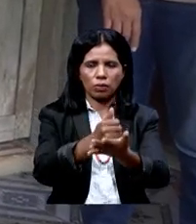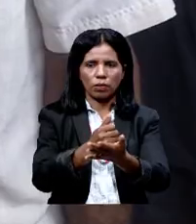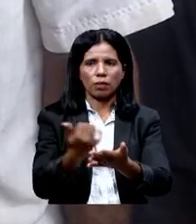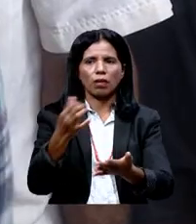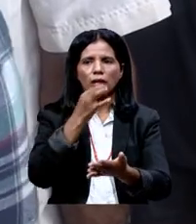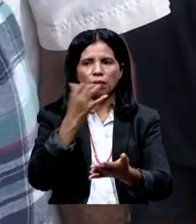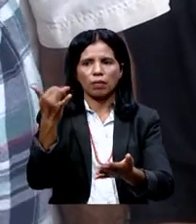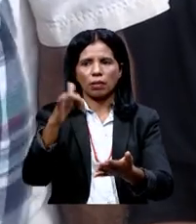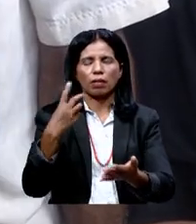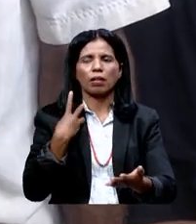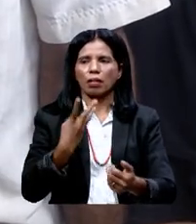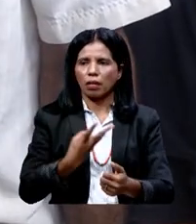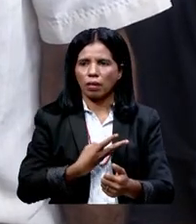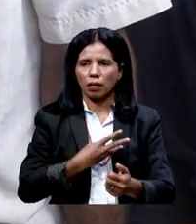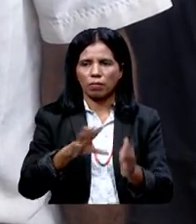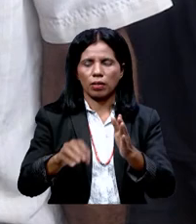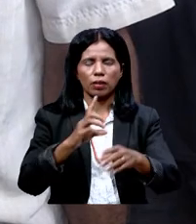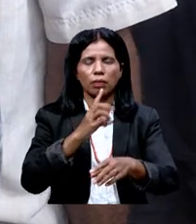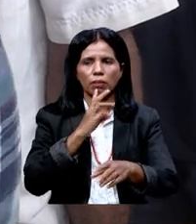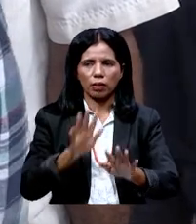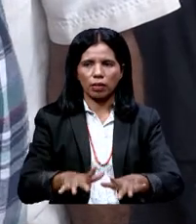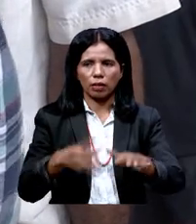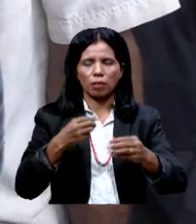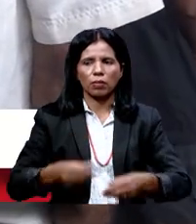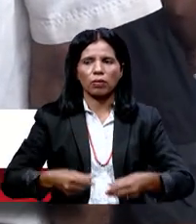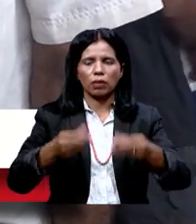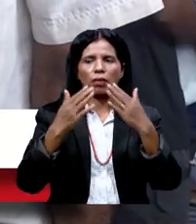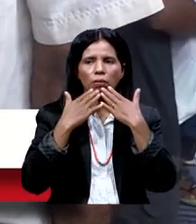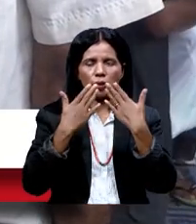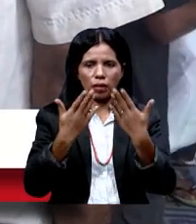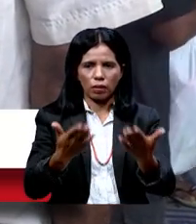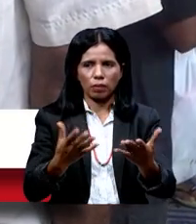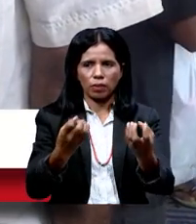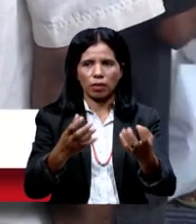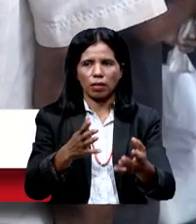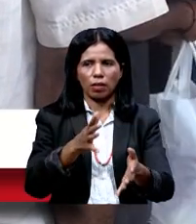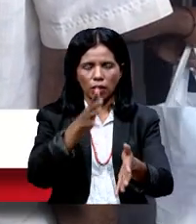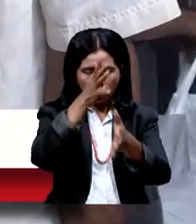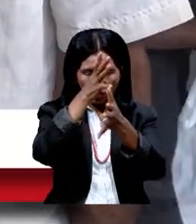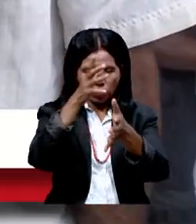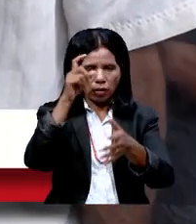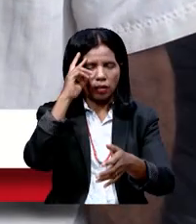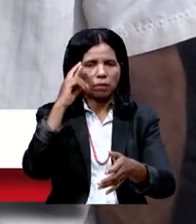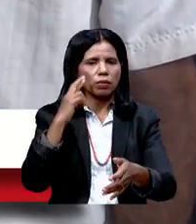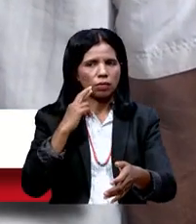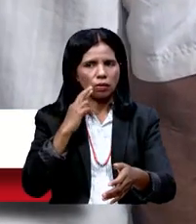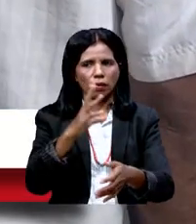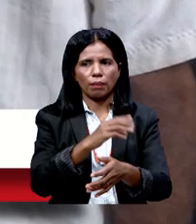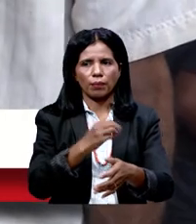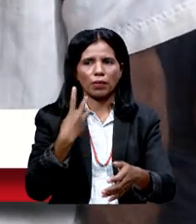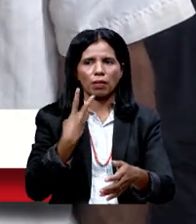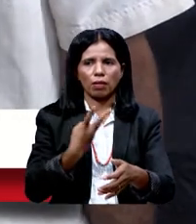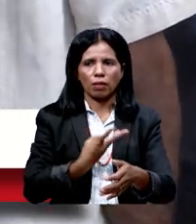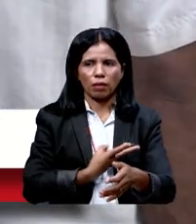Basira. Ami neve tanga inundação. Ami fo agradece ba abo Ramos Horta, nomos aminia